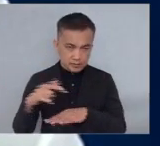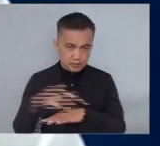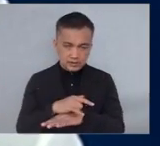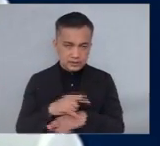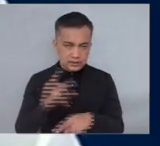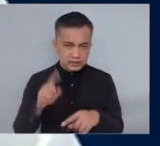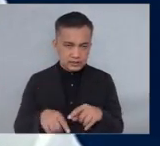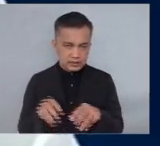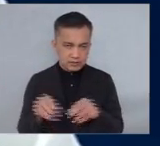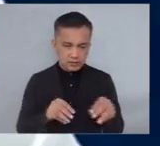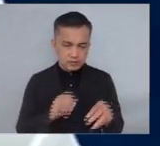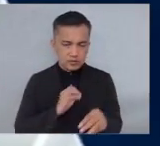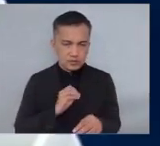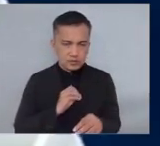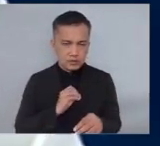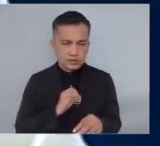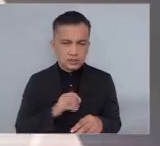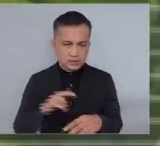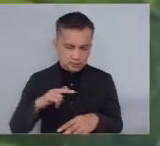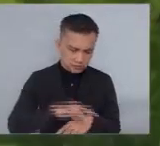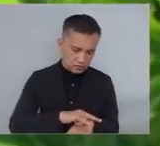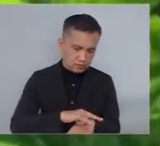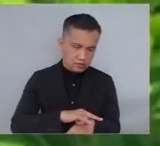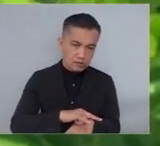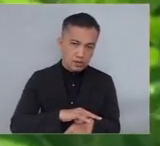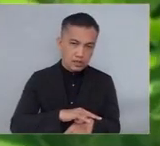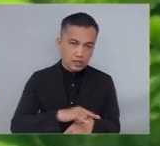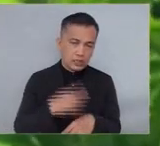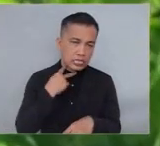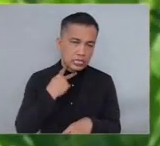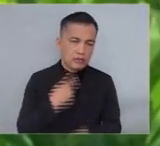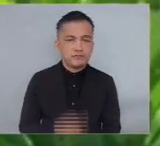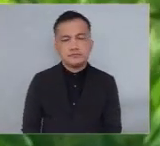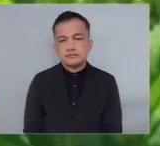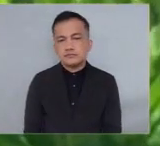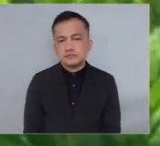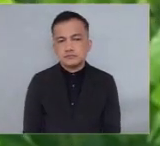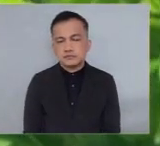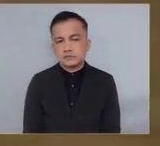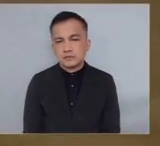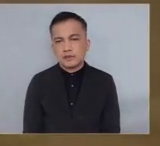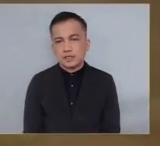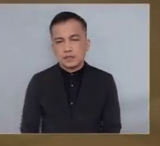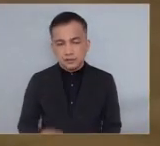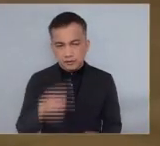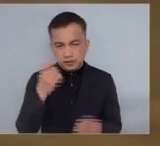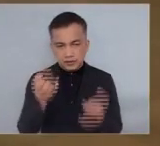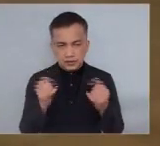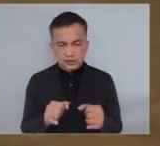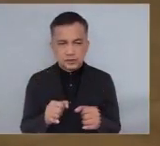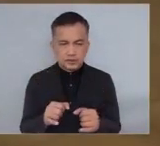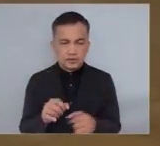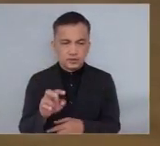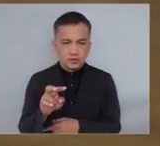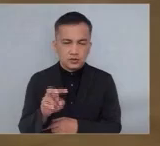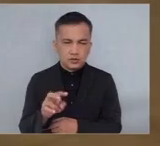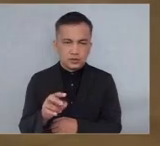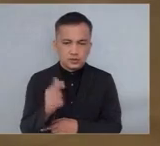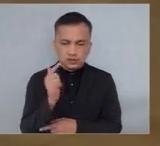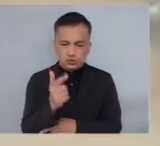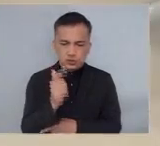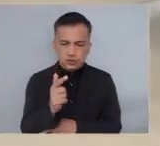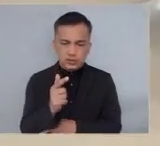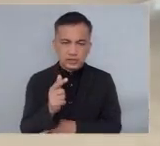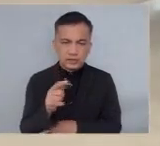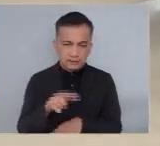own power, so it was stopped on one end of the runway. Dahil sa insidente, hindi bababa sa 20 domestic flights